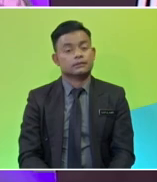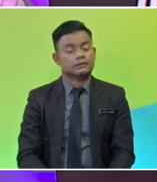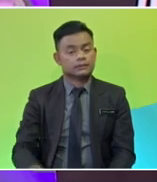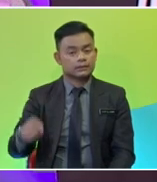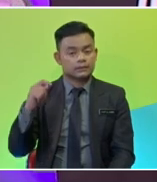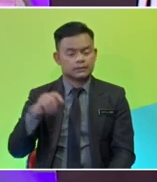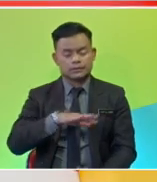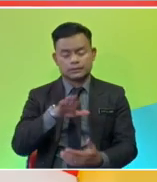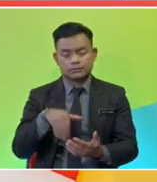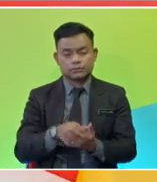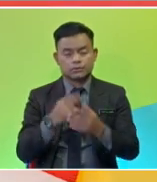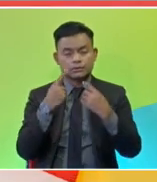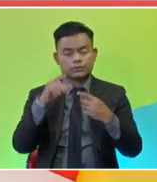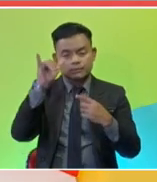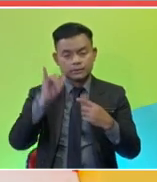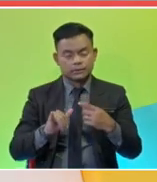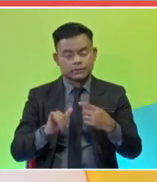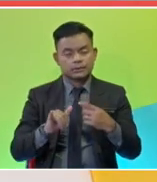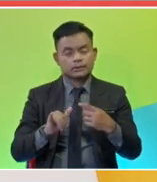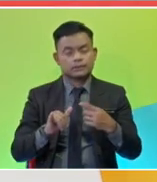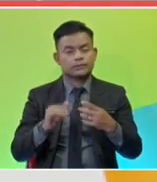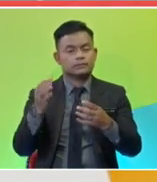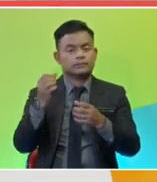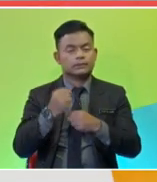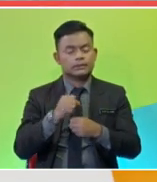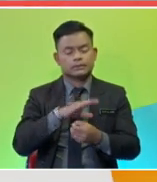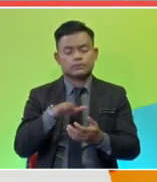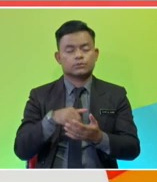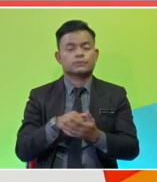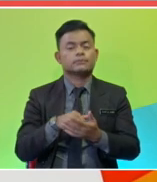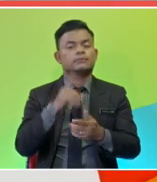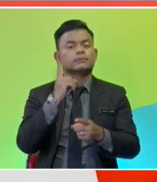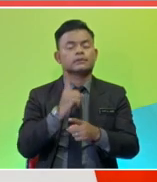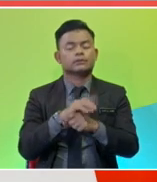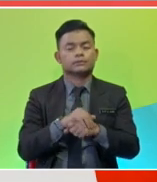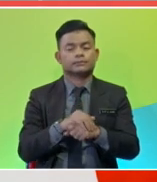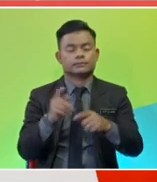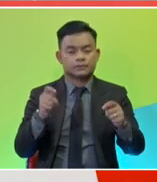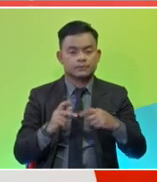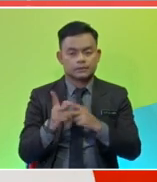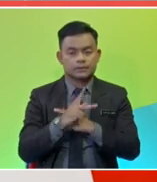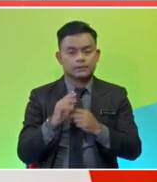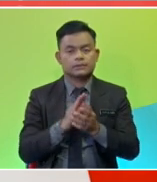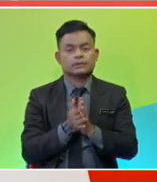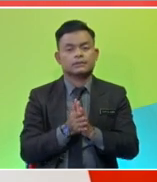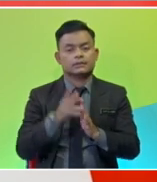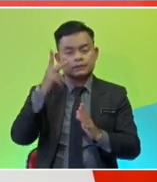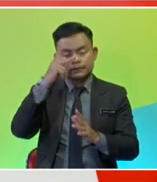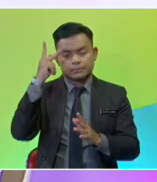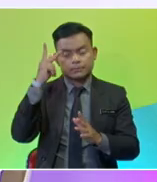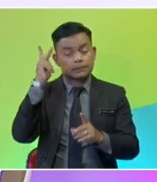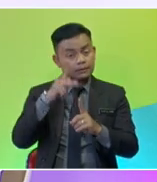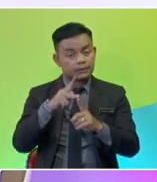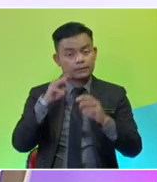dan dengan bintang sangat Cemerlang Aiman pada hari ini kita di rumah